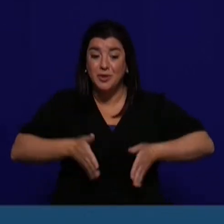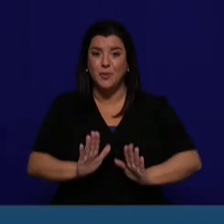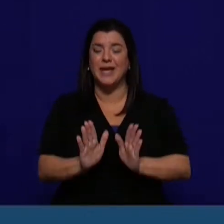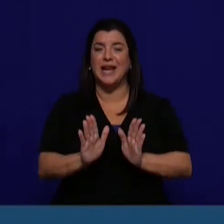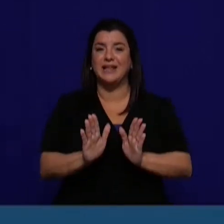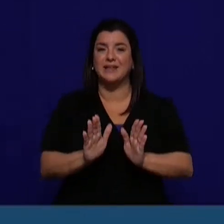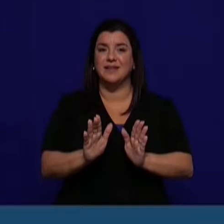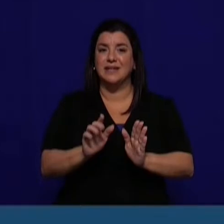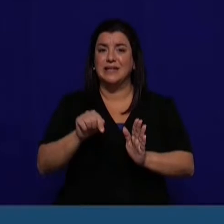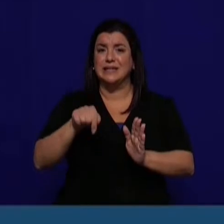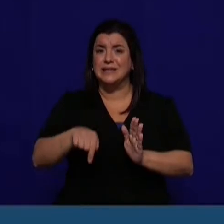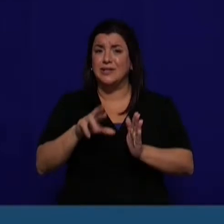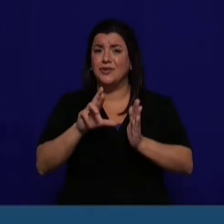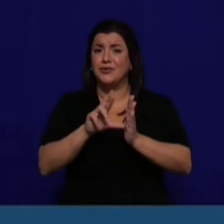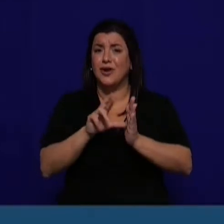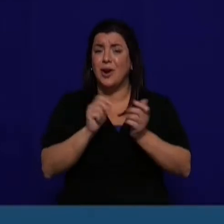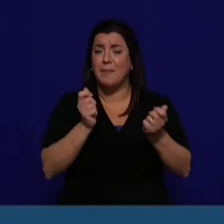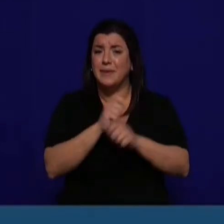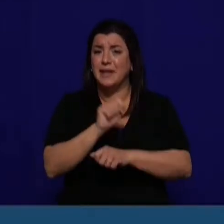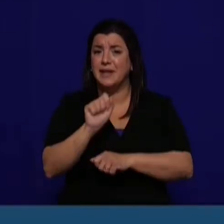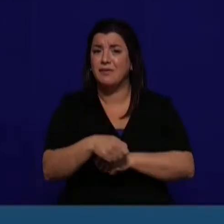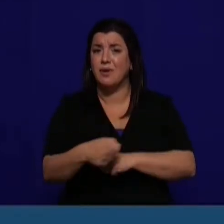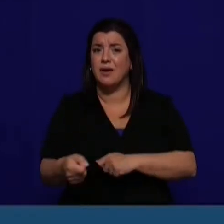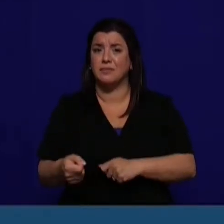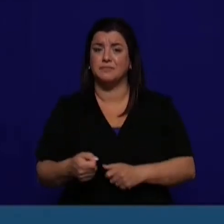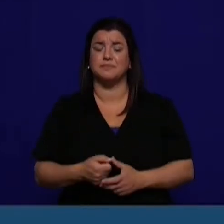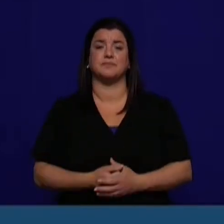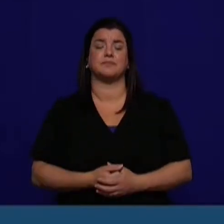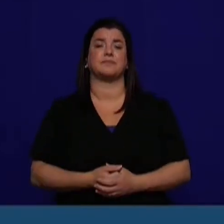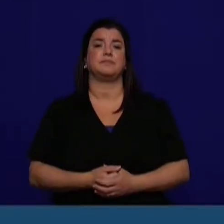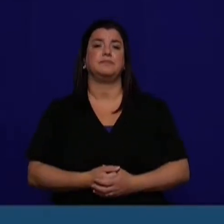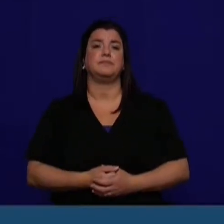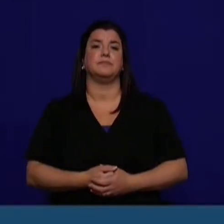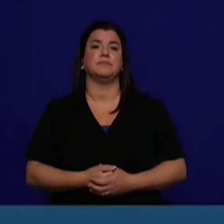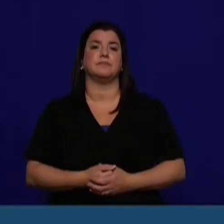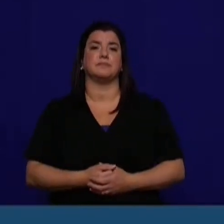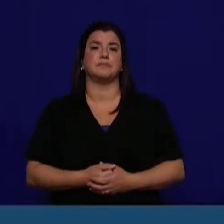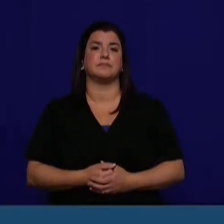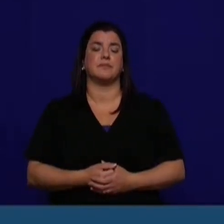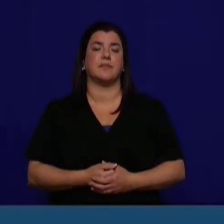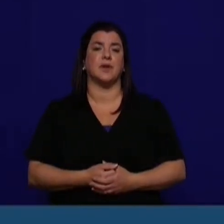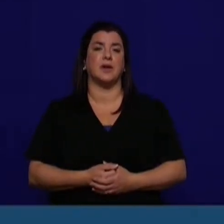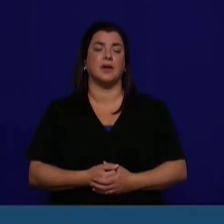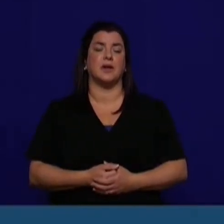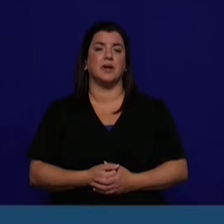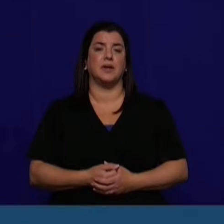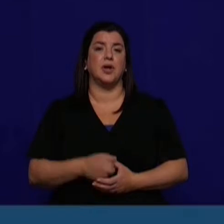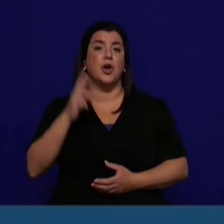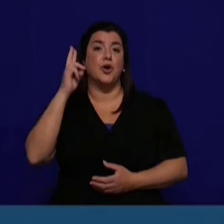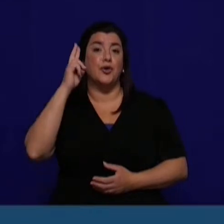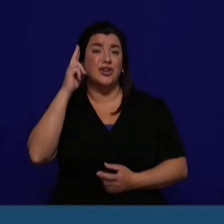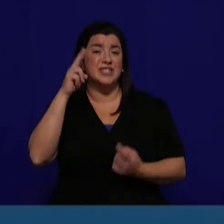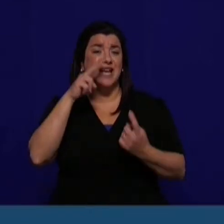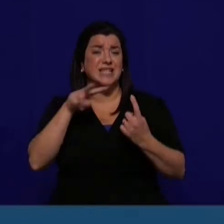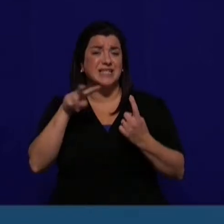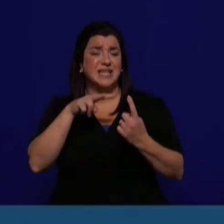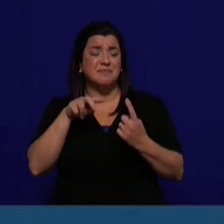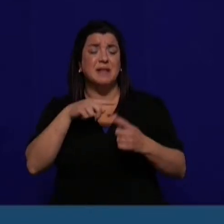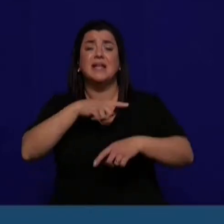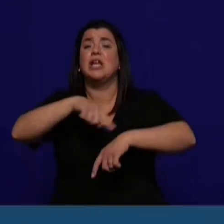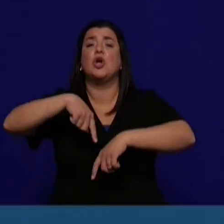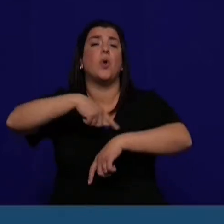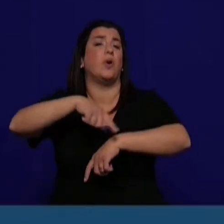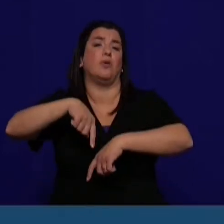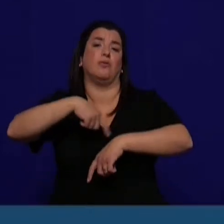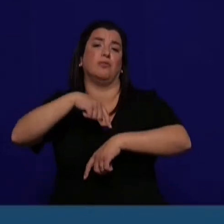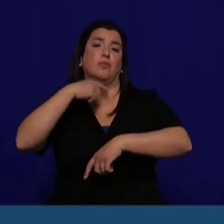Mela, fuq risk assessment, aħna bħal dejjem throughout il-pandemic kollha ħin kollu għaddejjem b'risk assessment